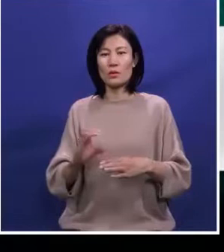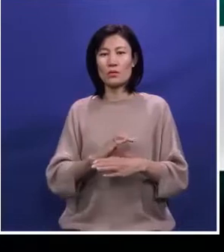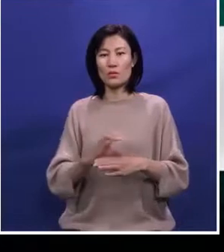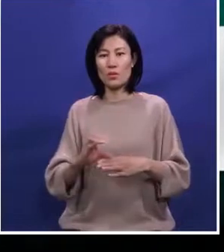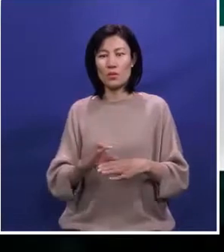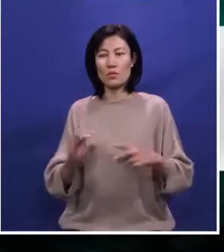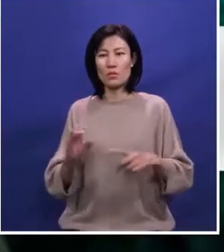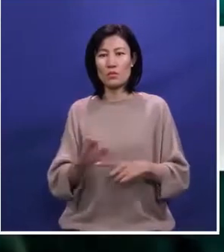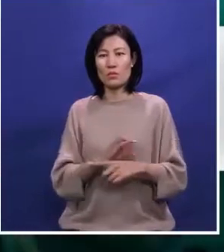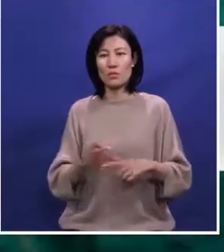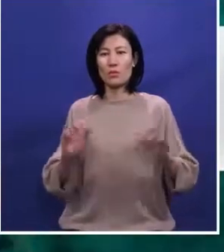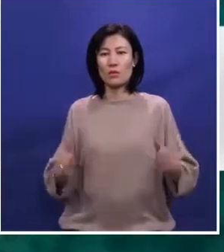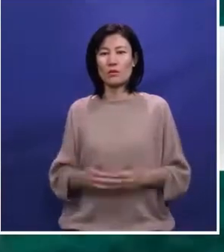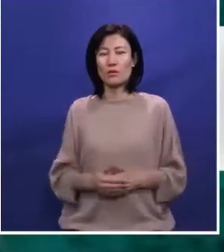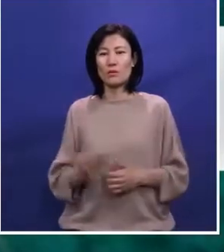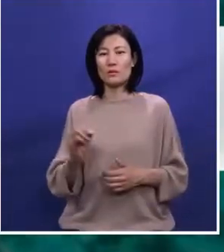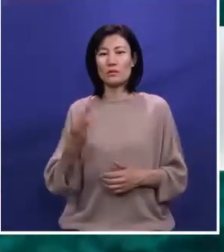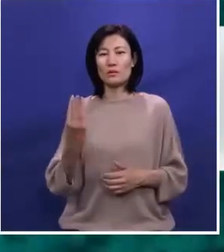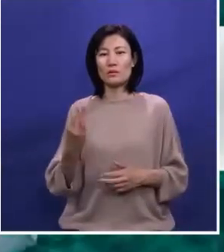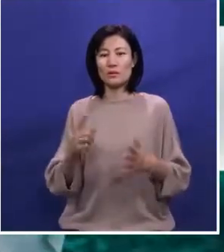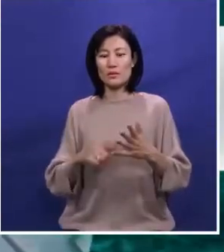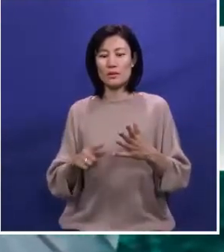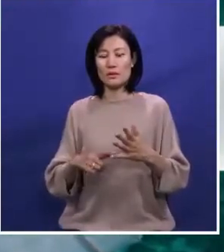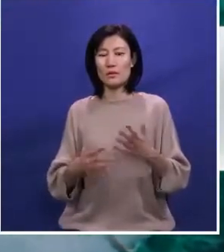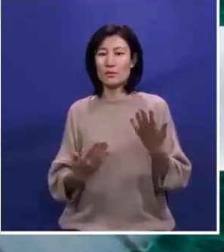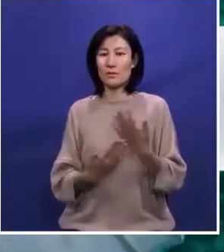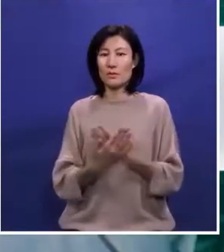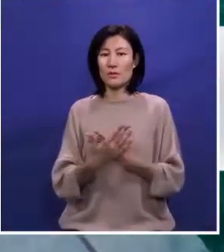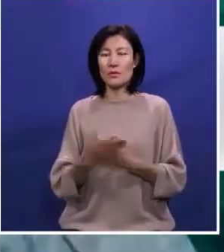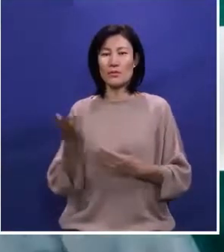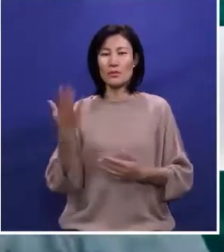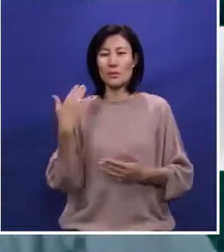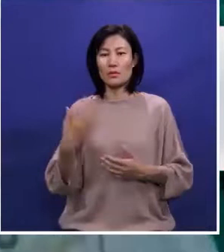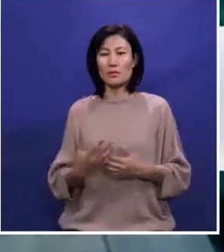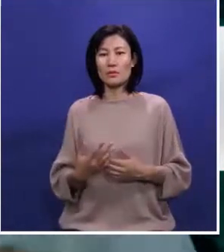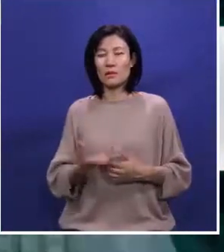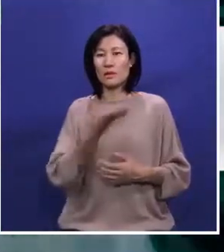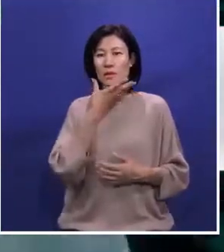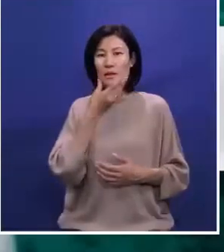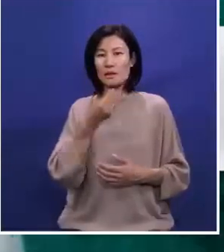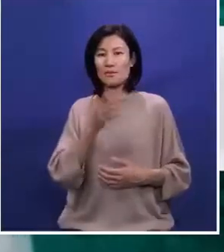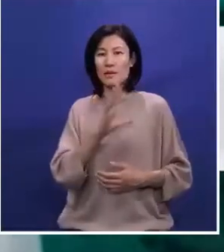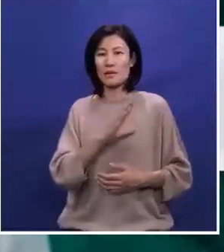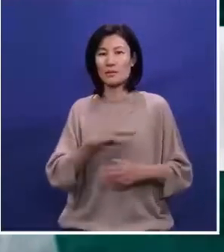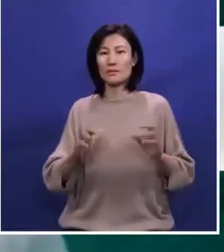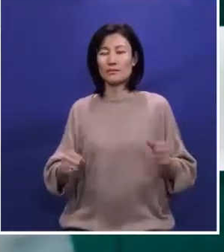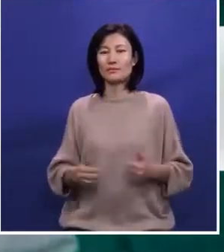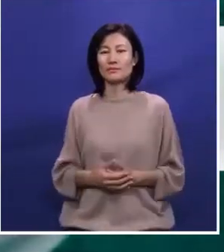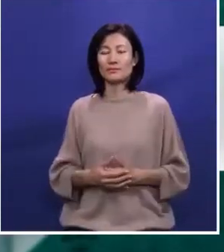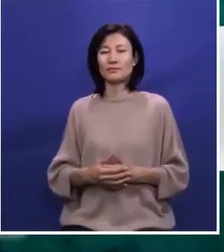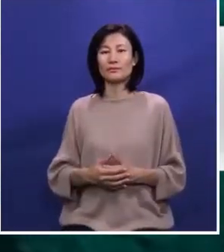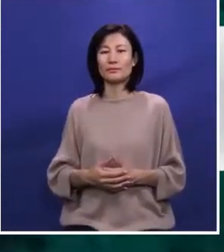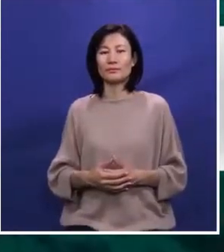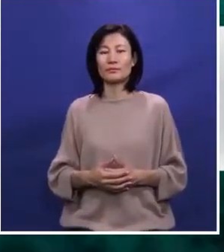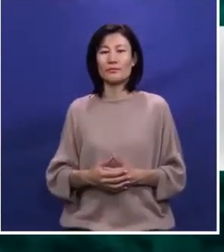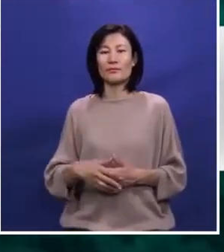қалған. Мына шашын шыққанына 5-ші жыл биыл. Былтыр биыл өте керемет болып шығып тұр, мен Аллаға шүкір. Бұл